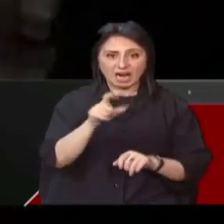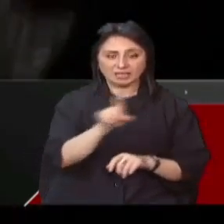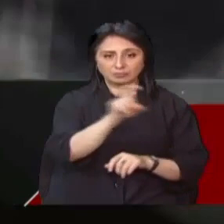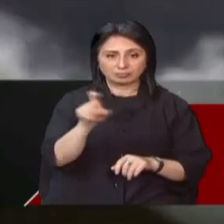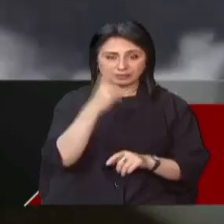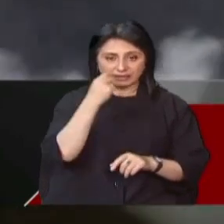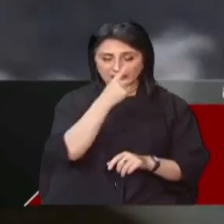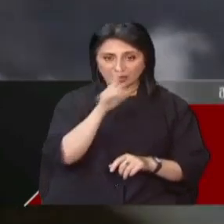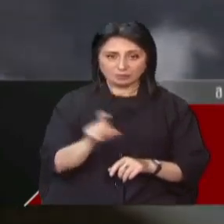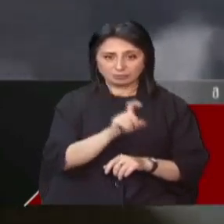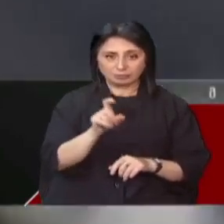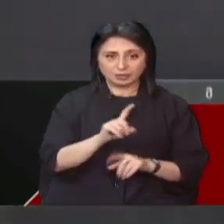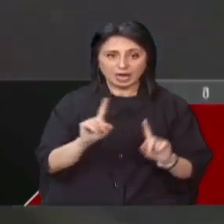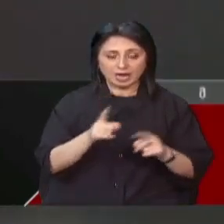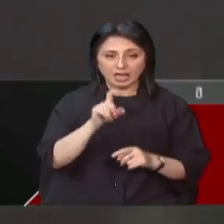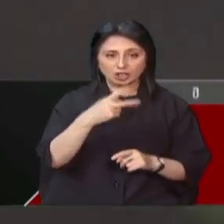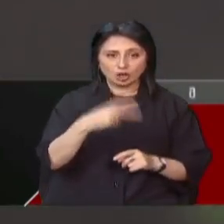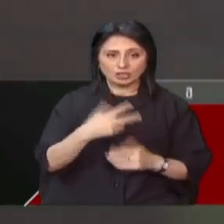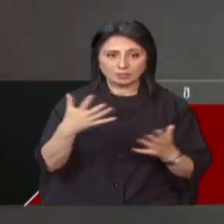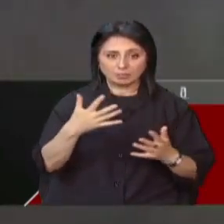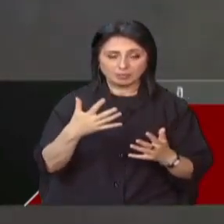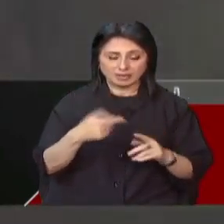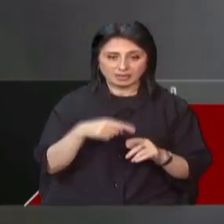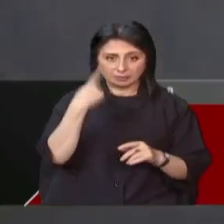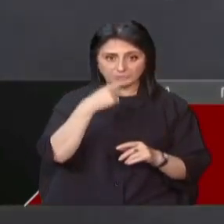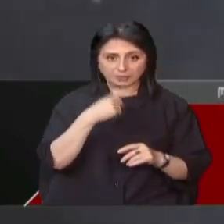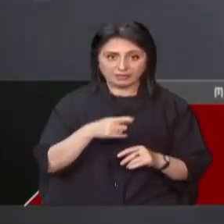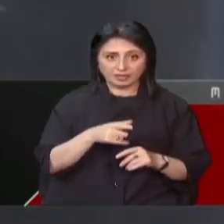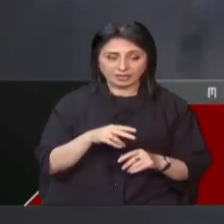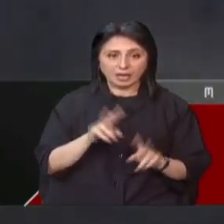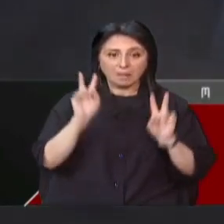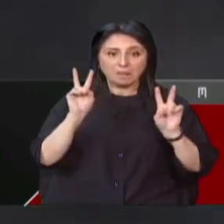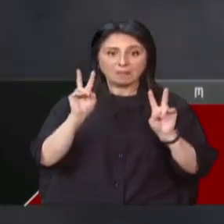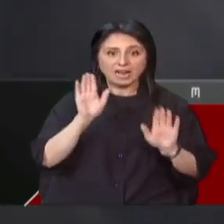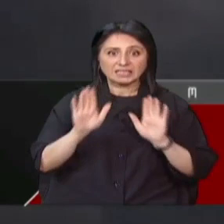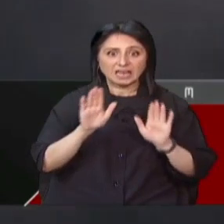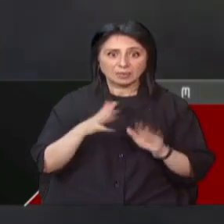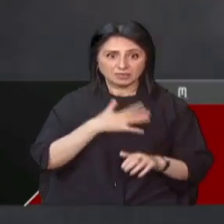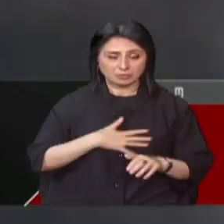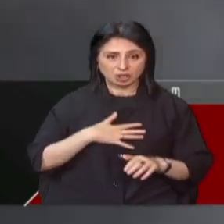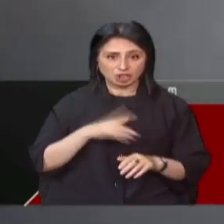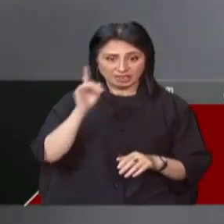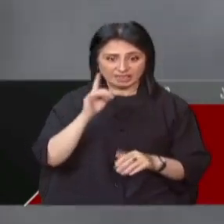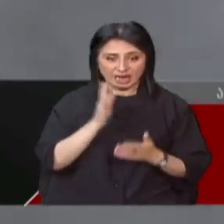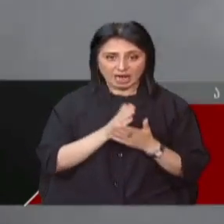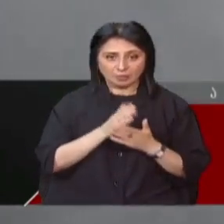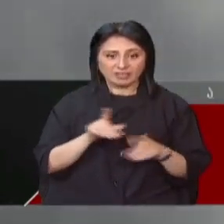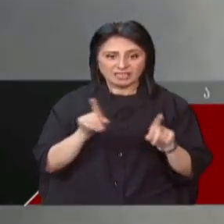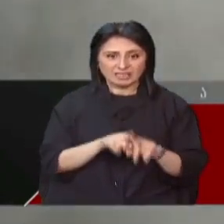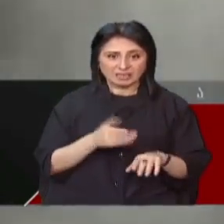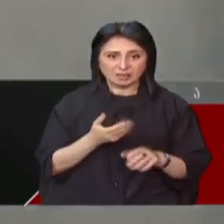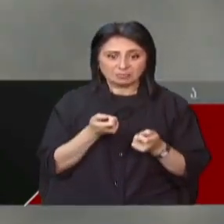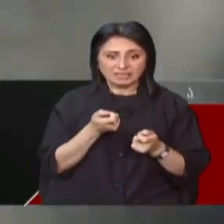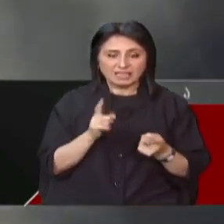gazi gaushves. Dakavebulia 120-ze meti piri operatsiit akhshpotebulma Palestinis khelmzvanelobam Israeldan arsebuli isedats